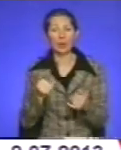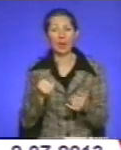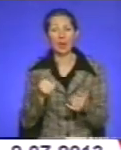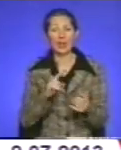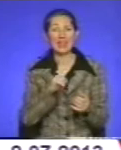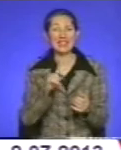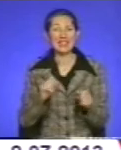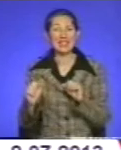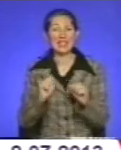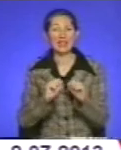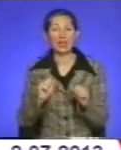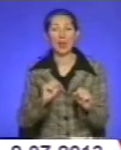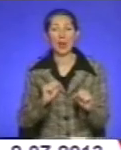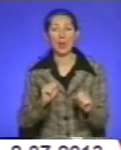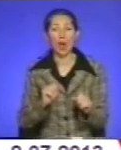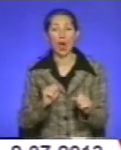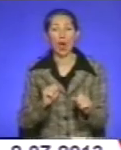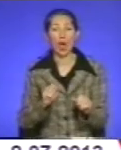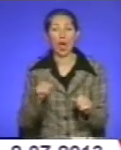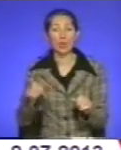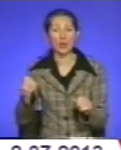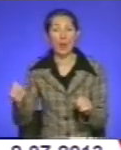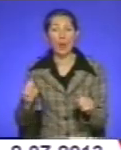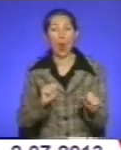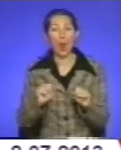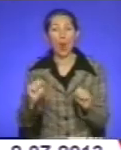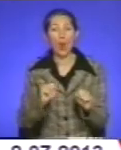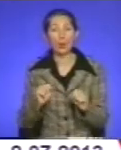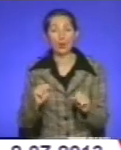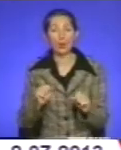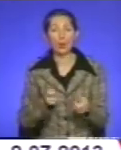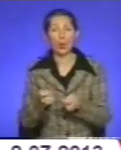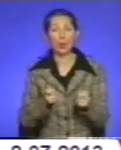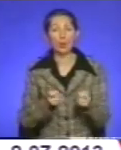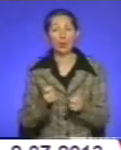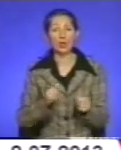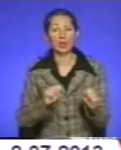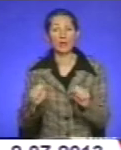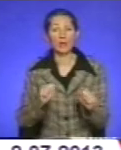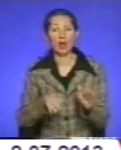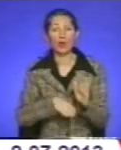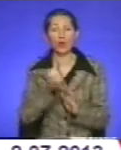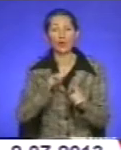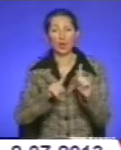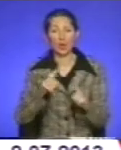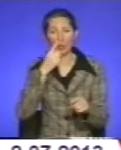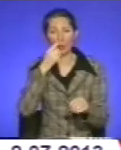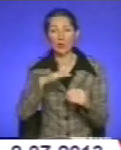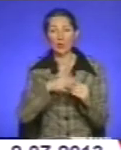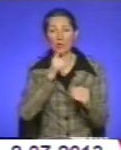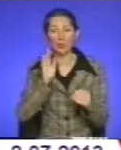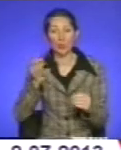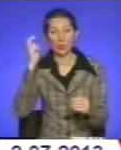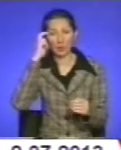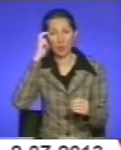керівниками уряду, керівниками Верховної Ради. І найближчим часом я буду в Києві, я постараюсь зустрітися з керівництвом партії, і ми